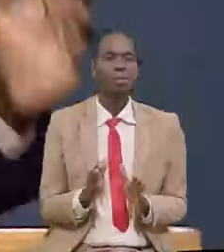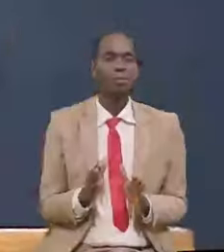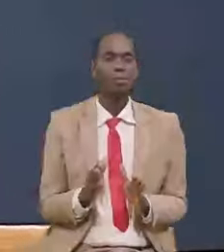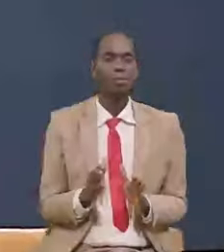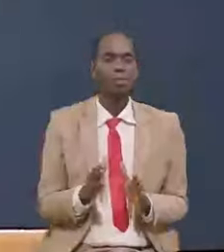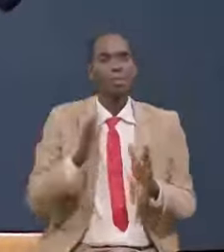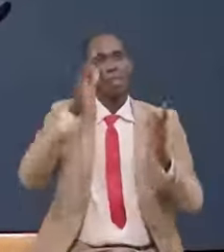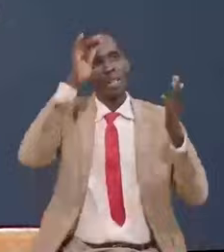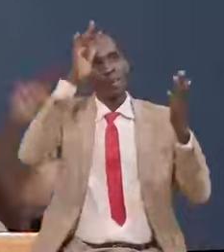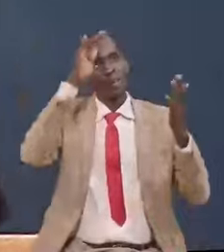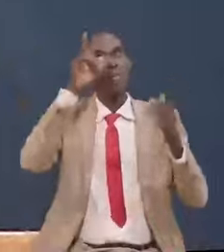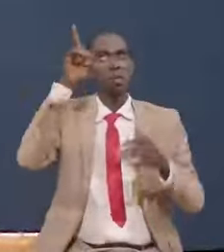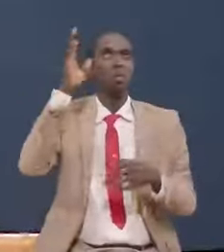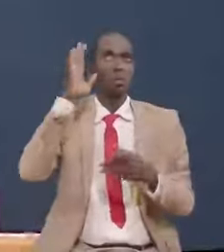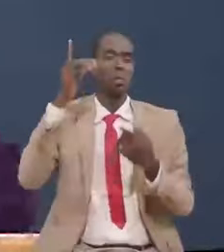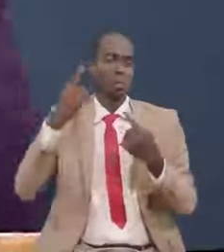Nous espérons qu'il vienne.